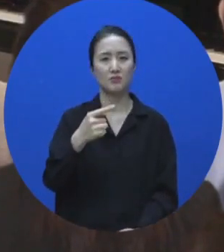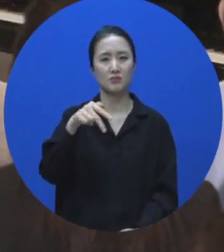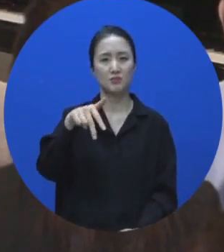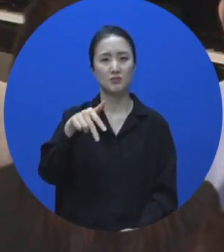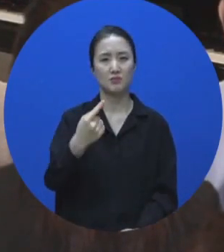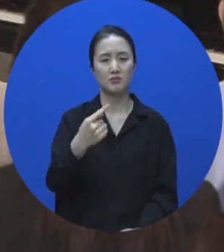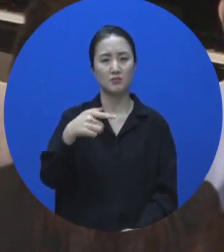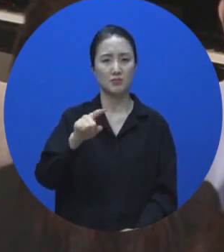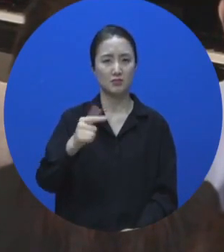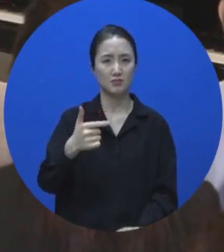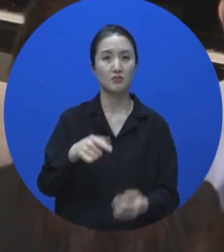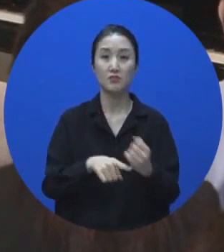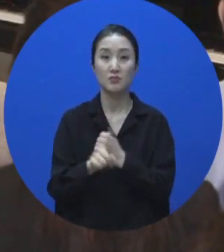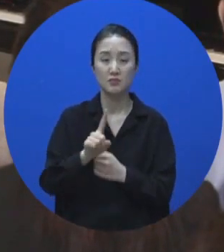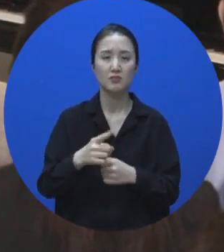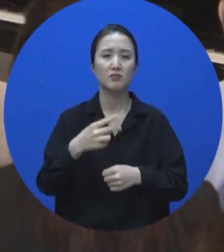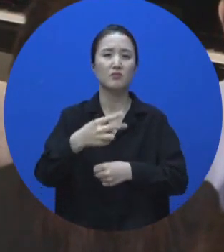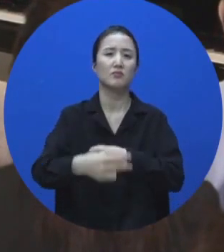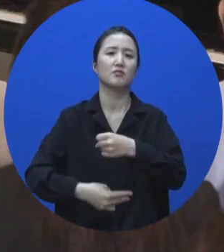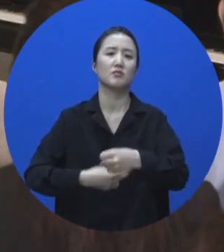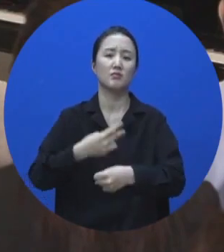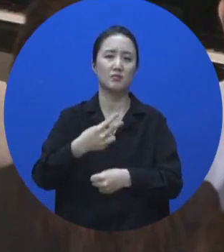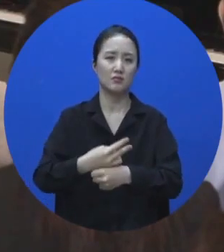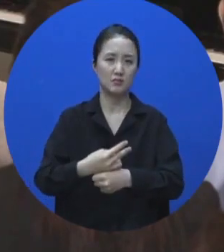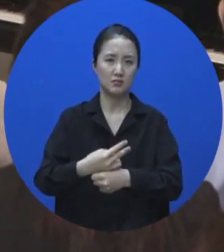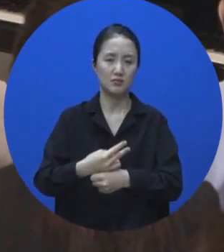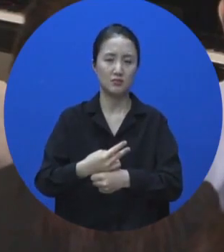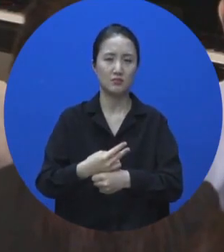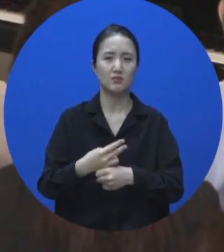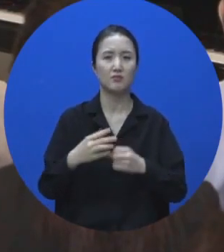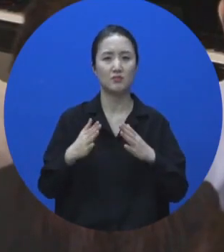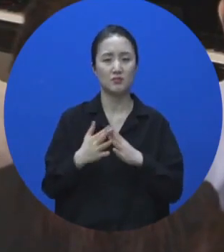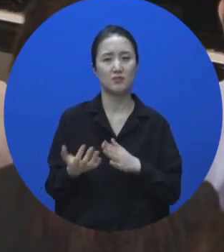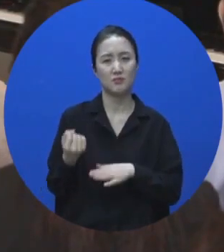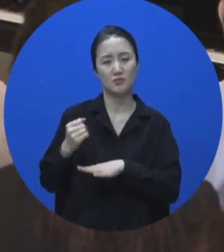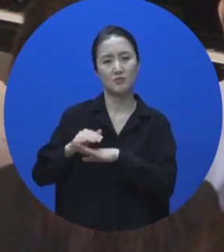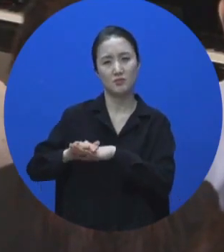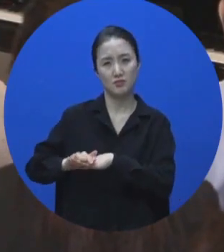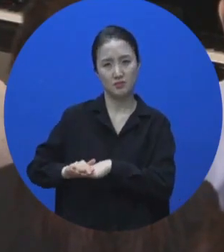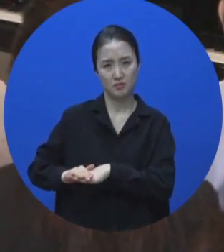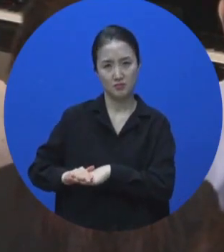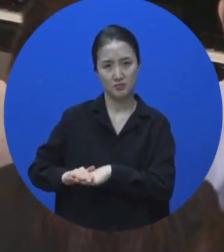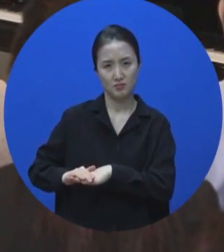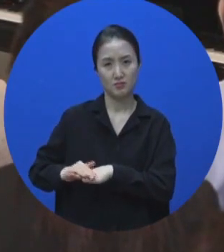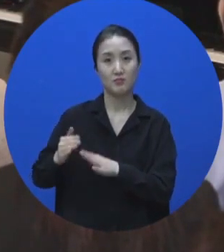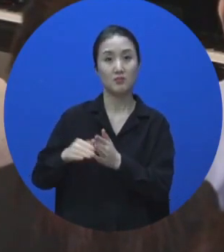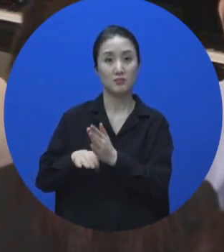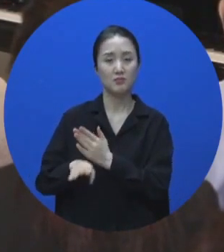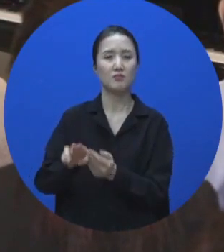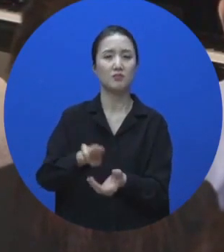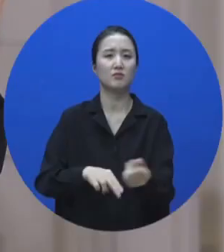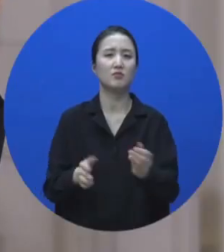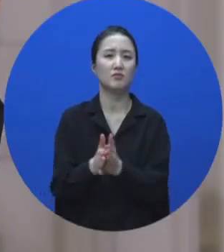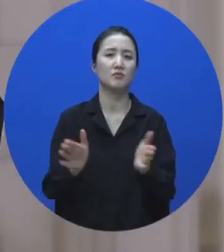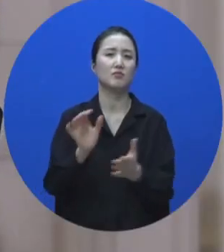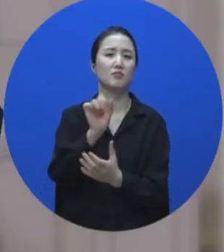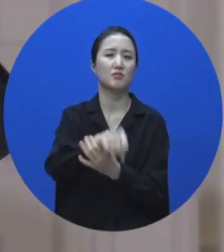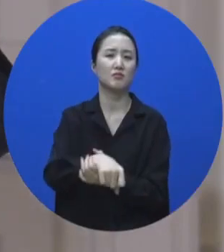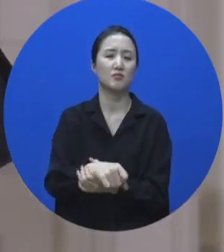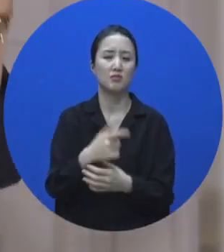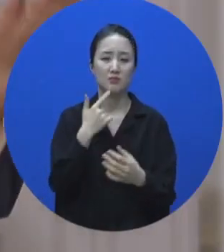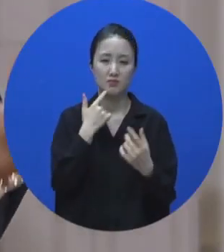비과세 양도 조건이 2년에 보유해야 된다는 거죠 그렇기 때문에 인연을